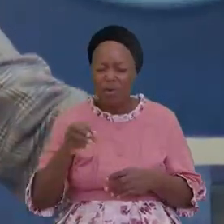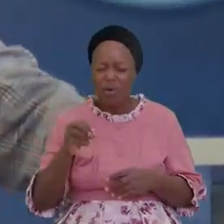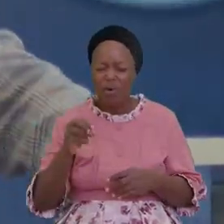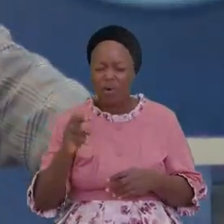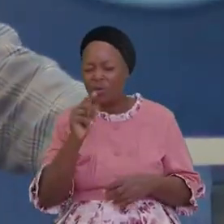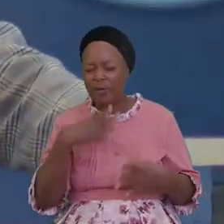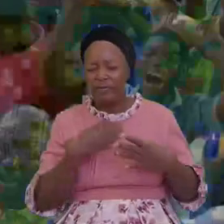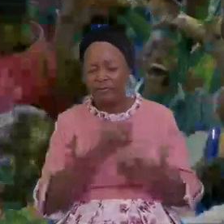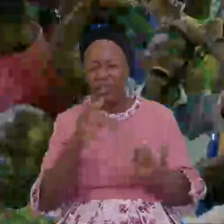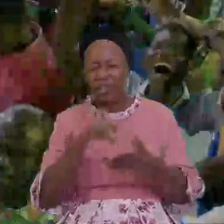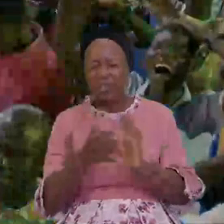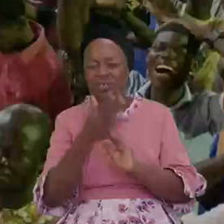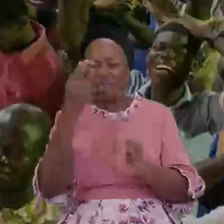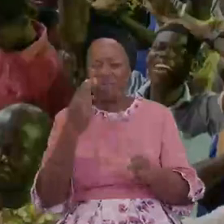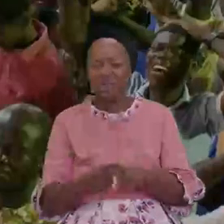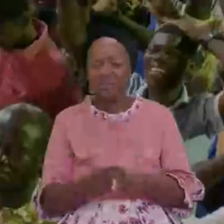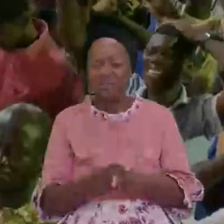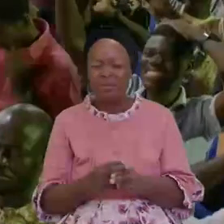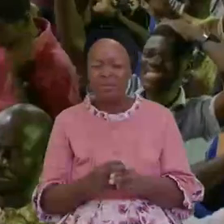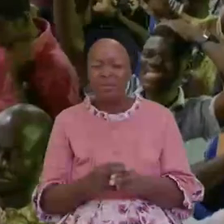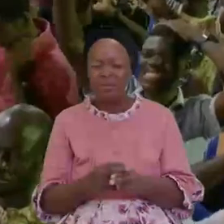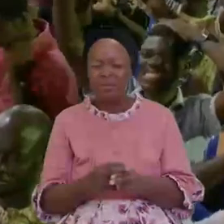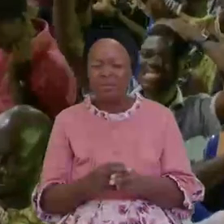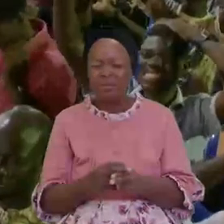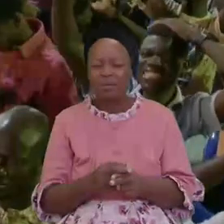Arthrite et douleur dans tes jointures,